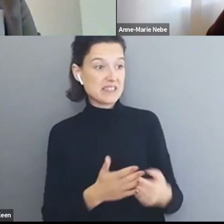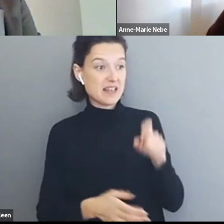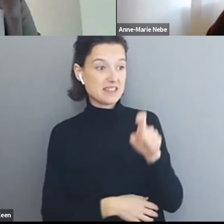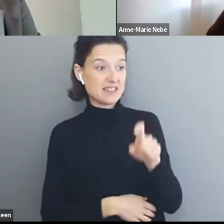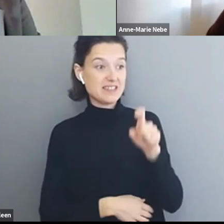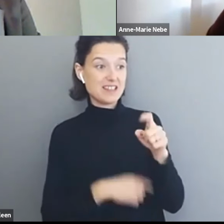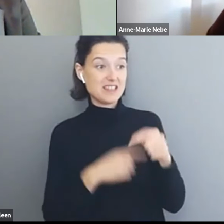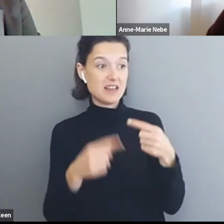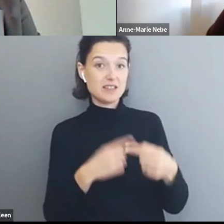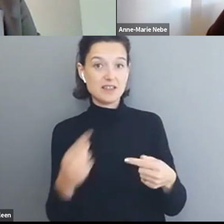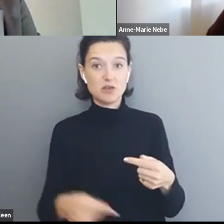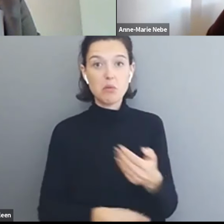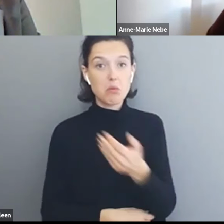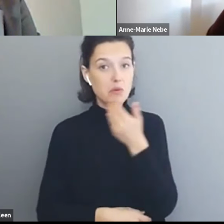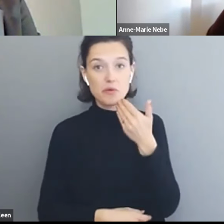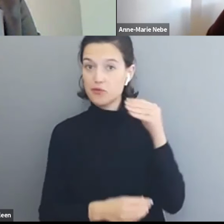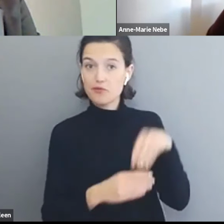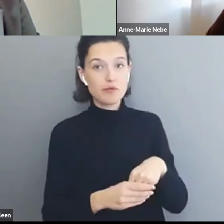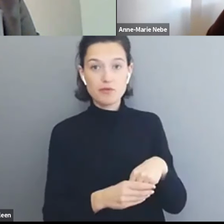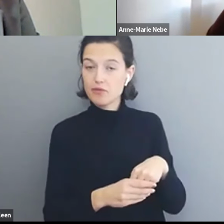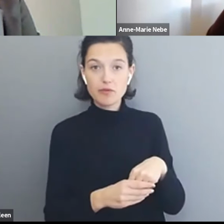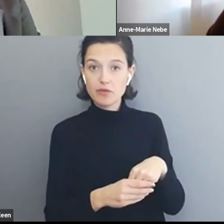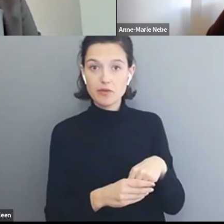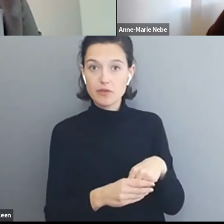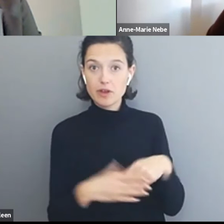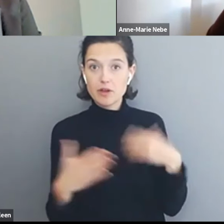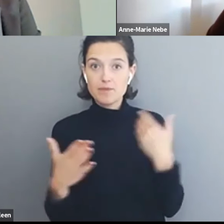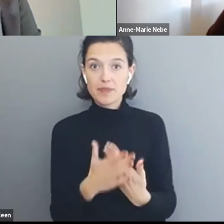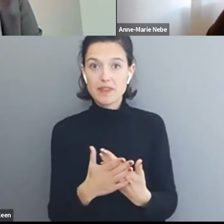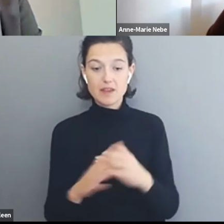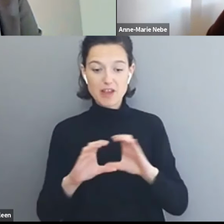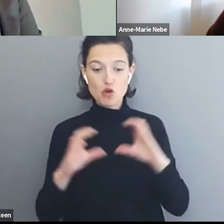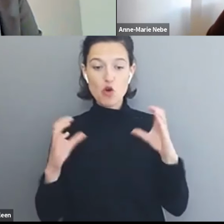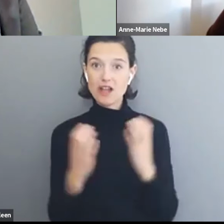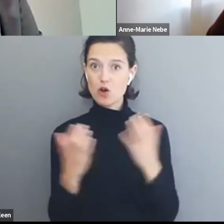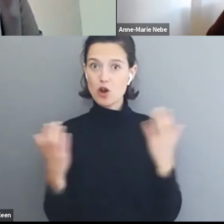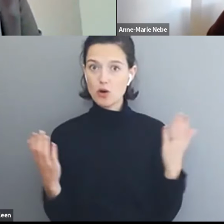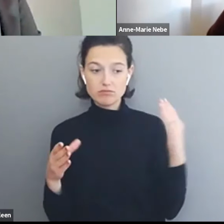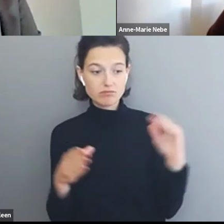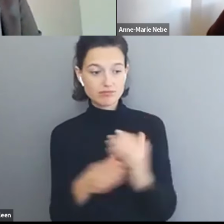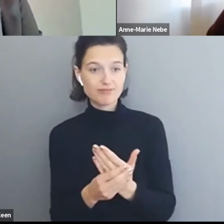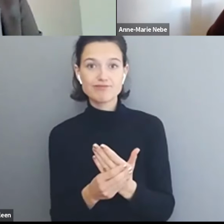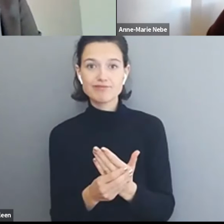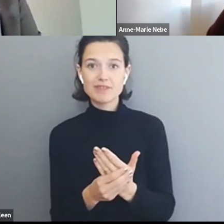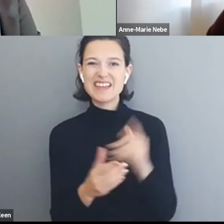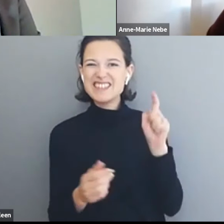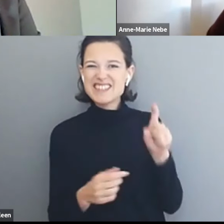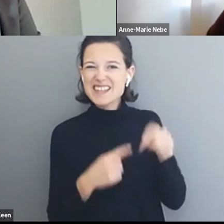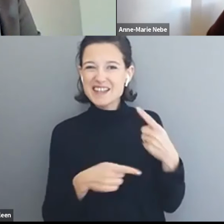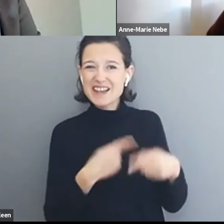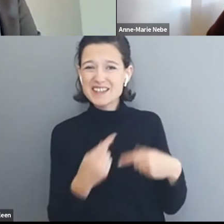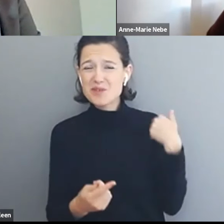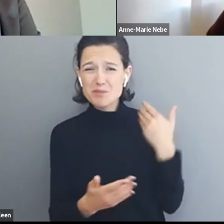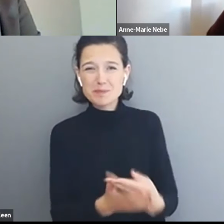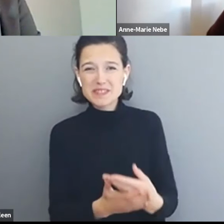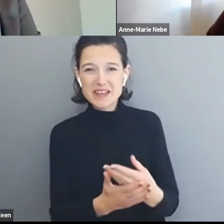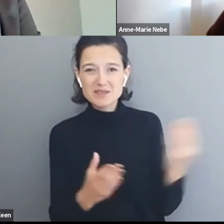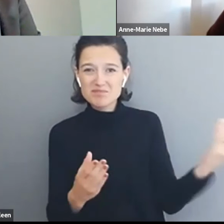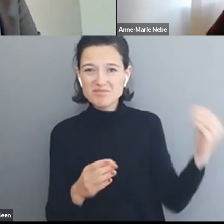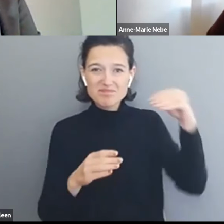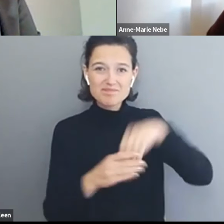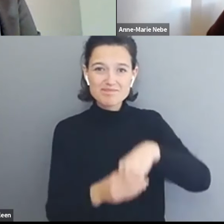Wir haben eine Studie wieder gemacht, die Curricula sehen das überhaupt nicht vor. Und das sind für mich Ansatzpunkte. Ohne dem wird